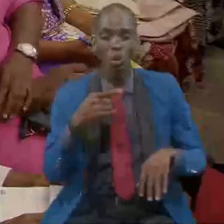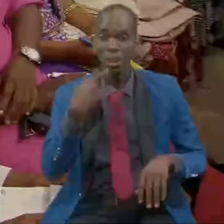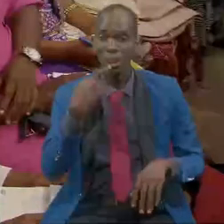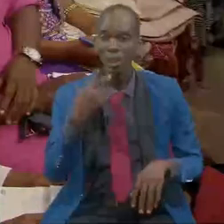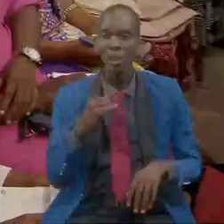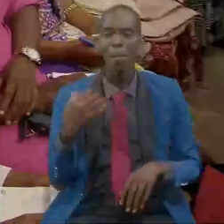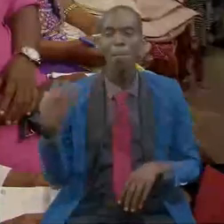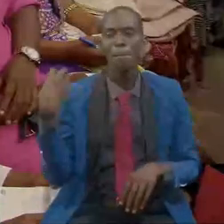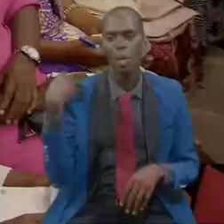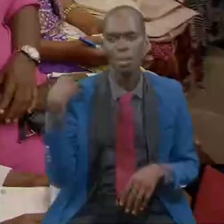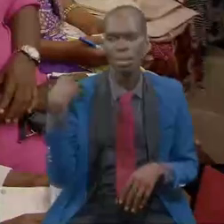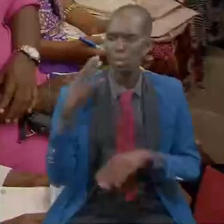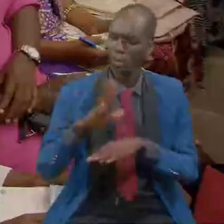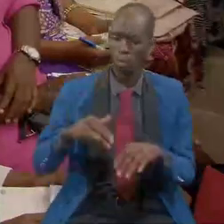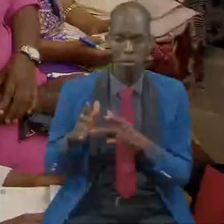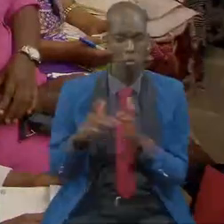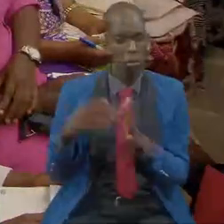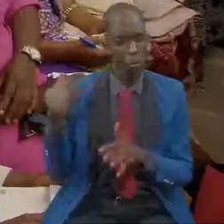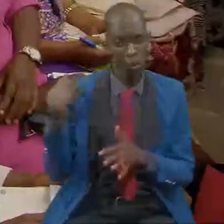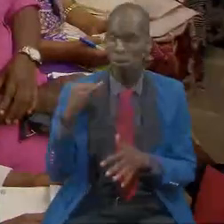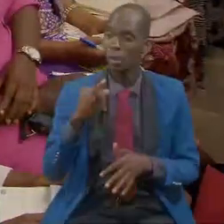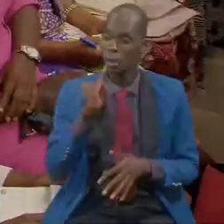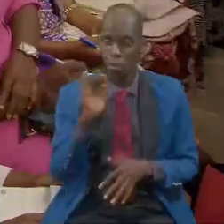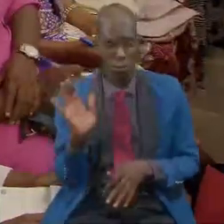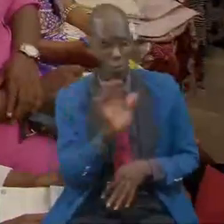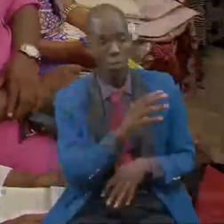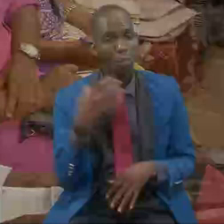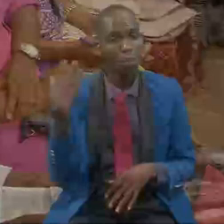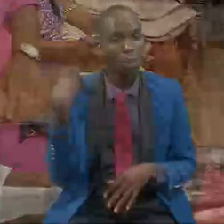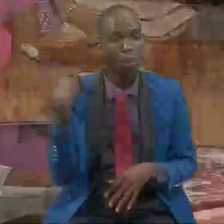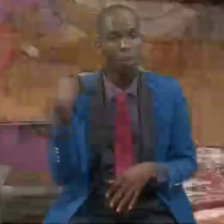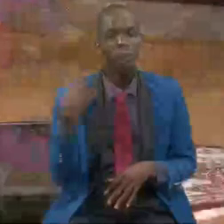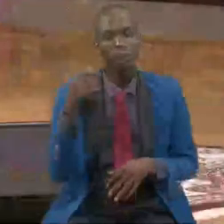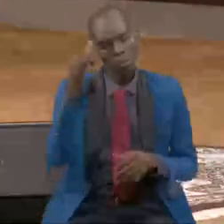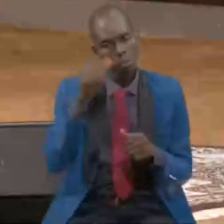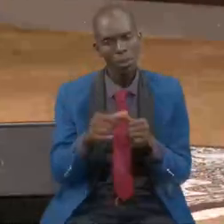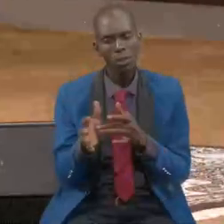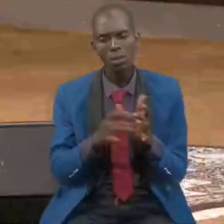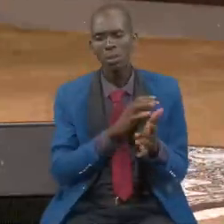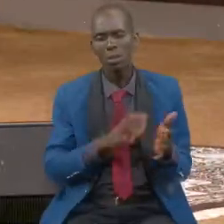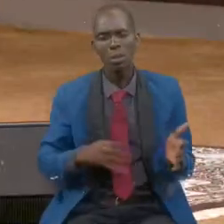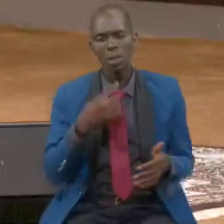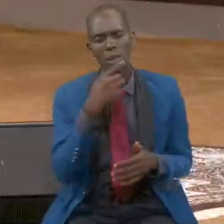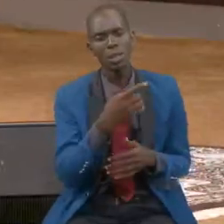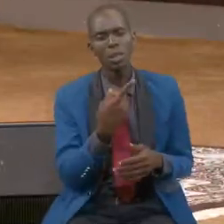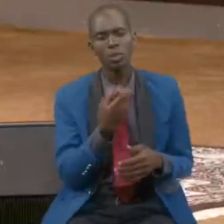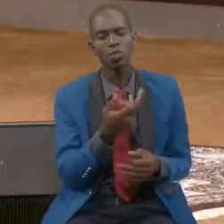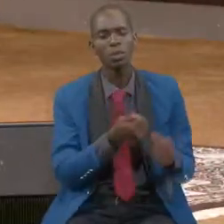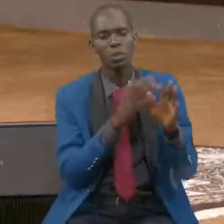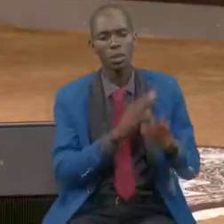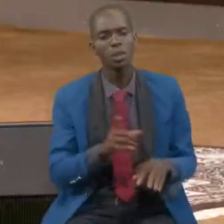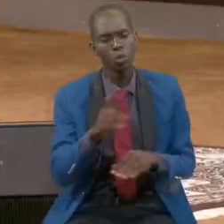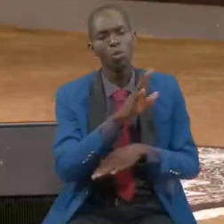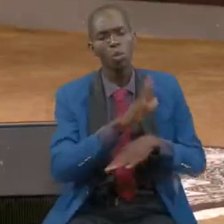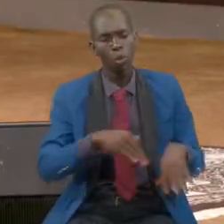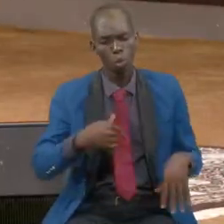l'ont appelé maître. Est-il maître? Oui. Il a dit à ses disciples, « Vous m'appelez maître et Seigneur.